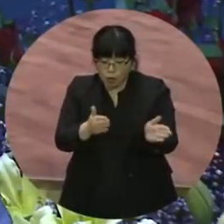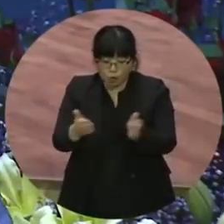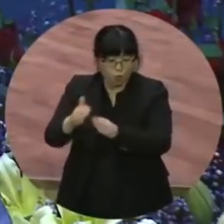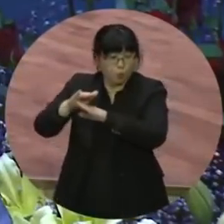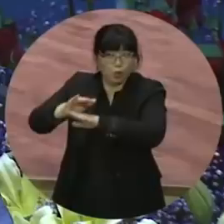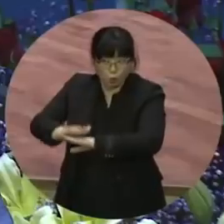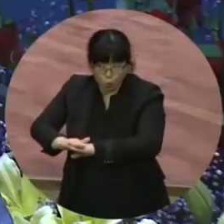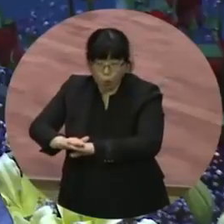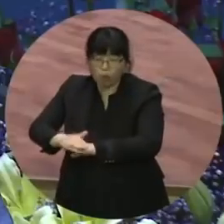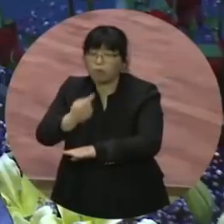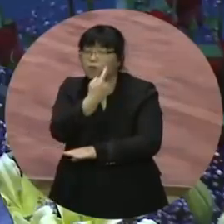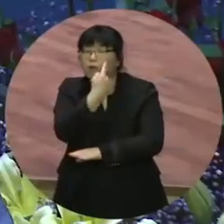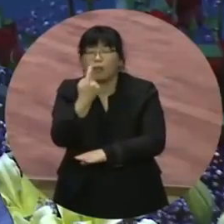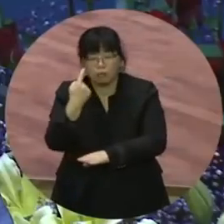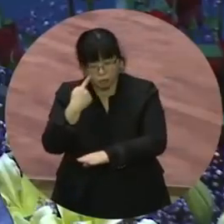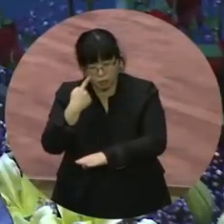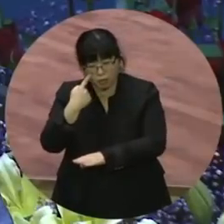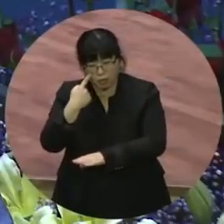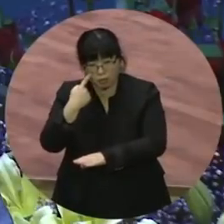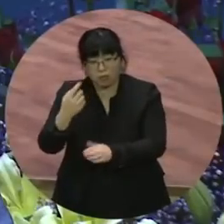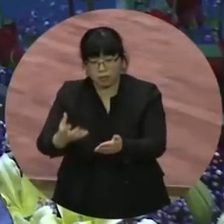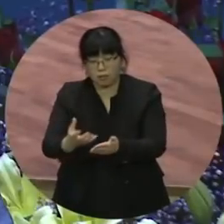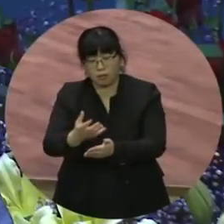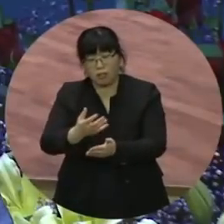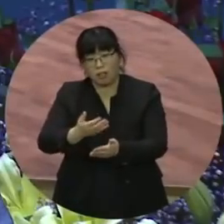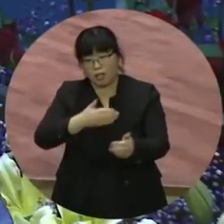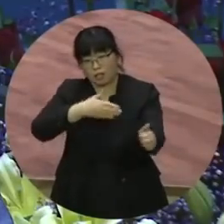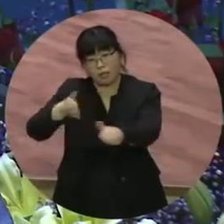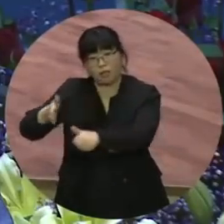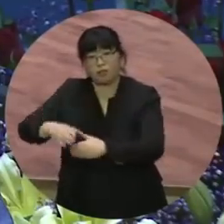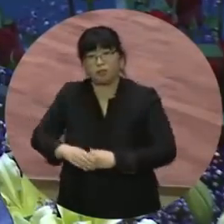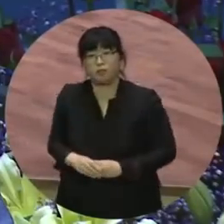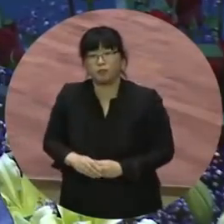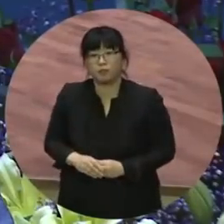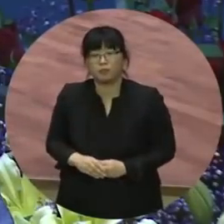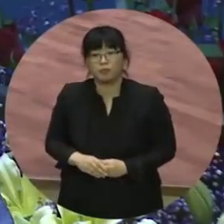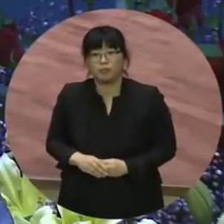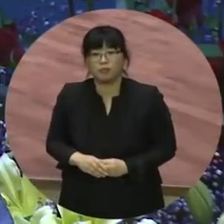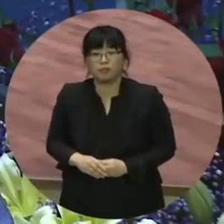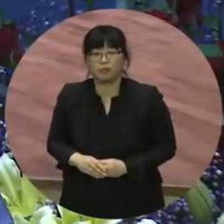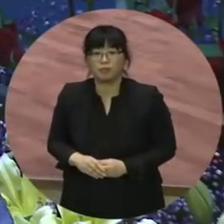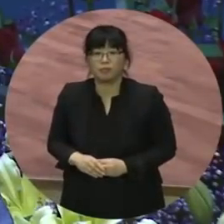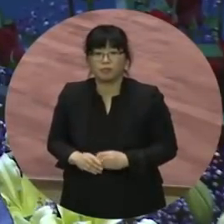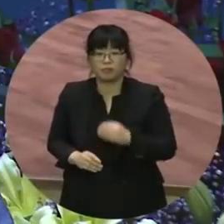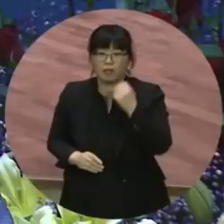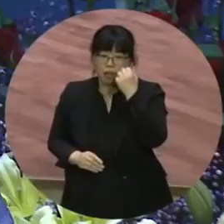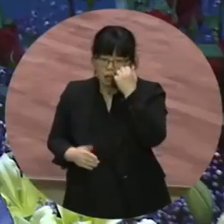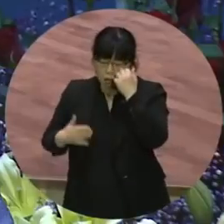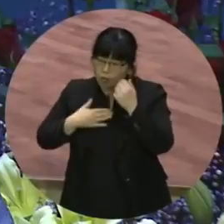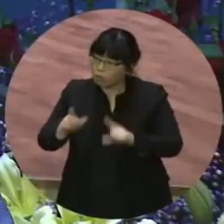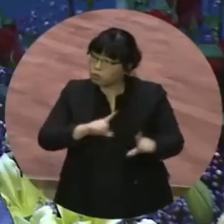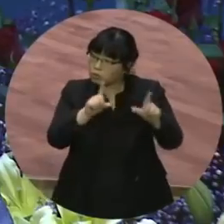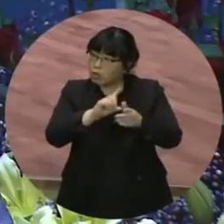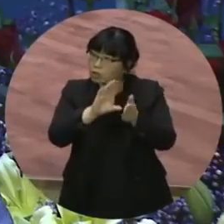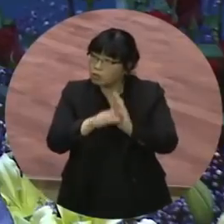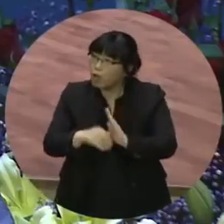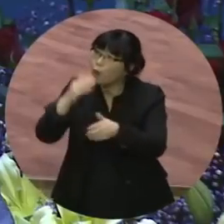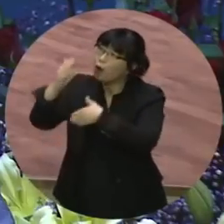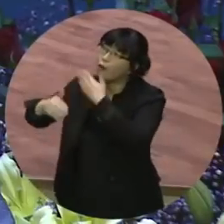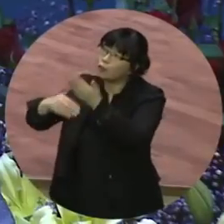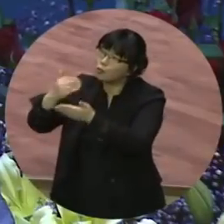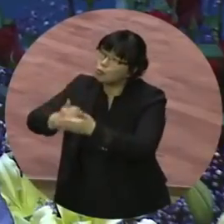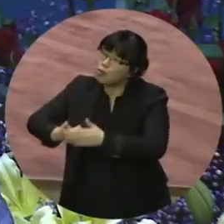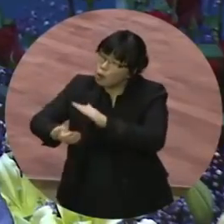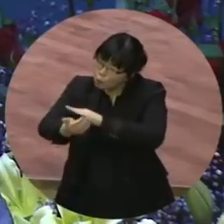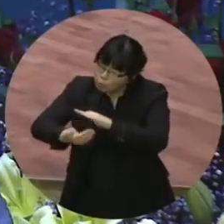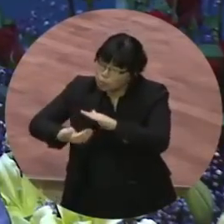구체적으로 하나님이 이렇게 인도하시구나. 미리 하나님이 그렇게 준비하는 모습, 여호와 이레